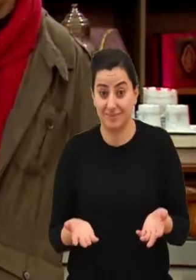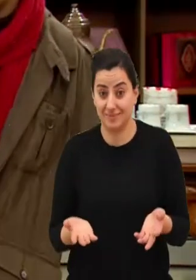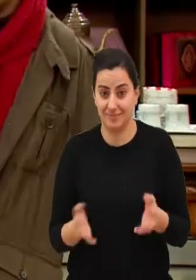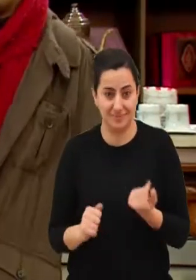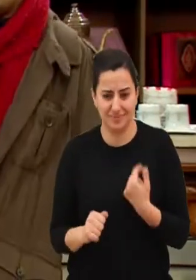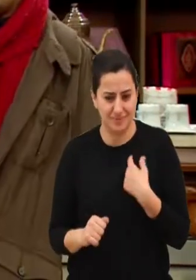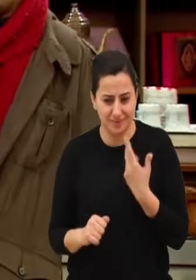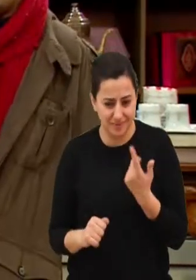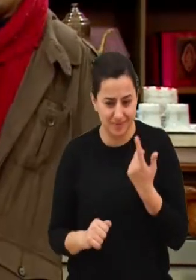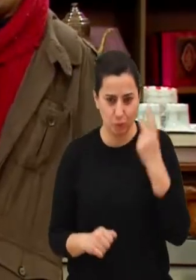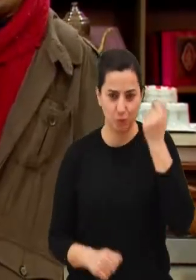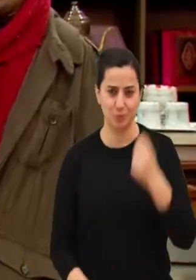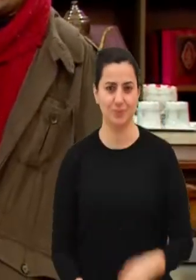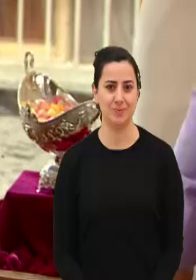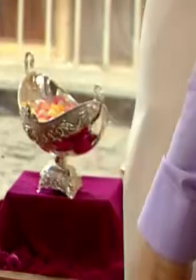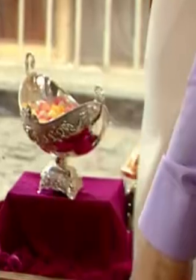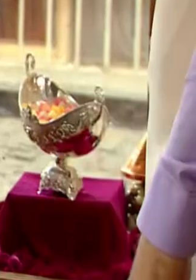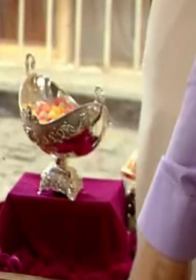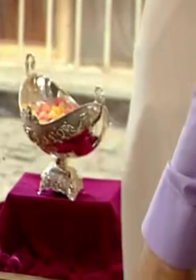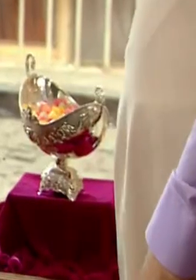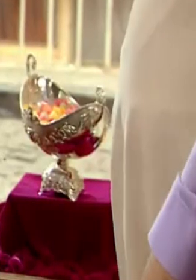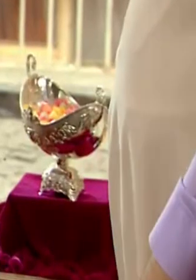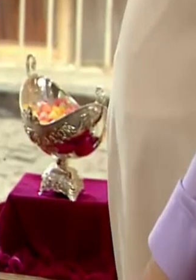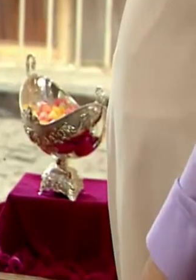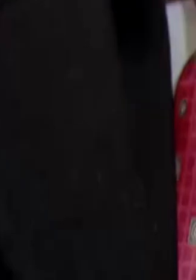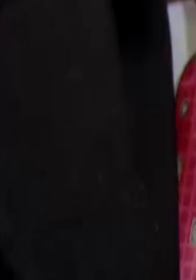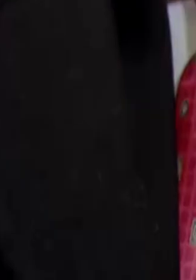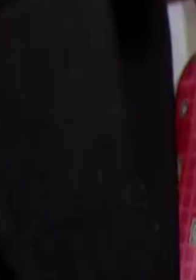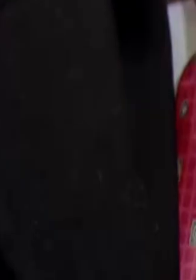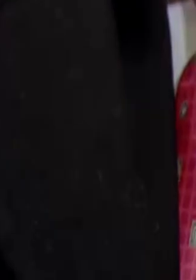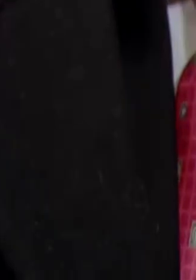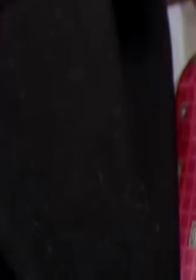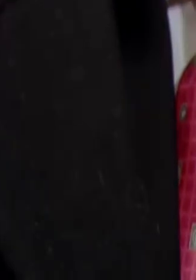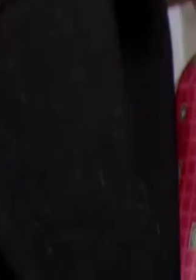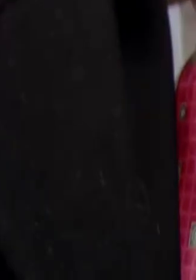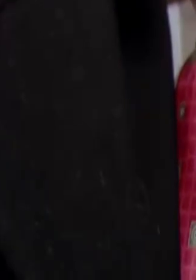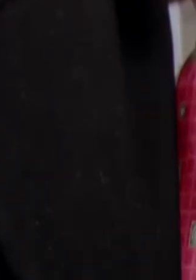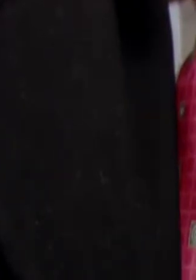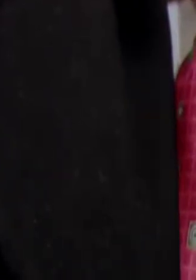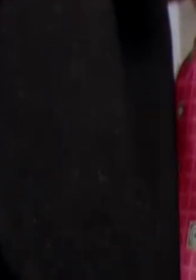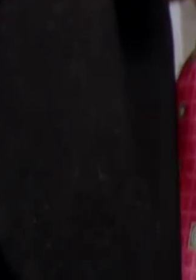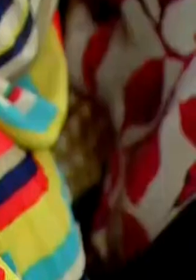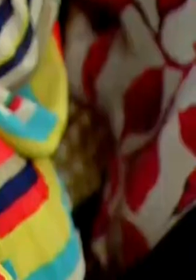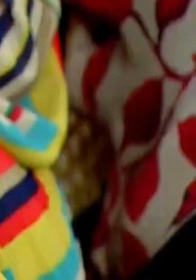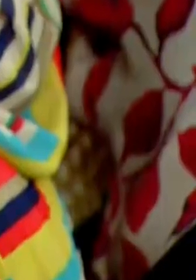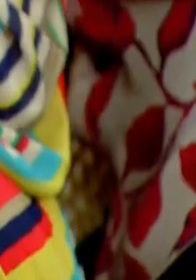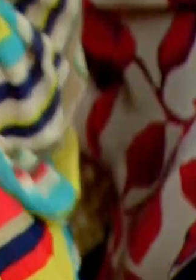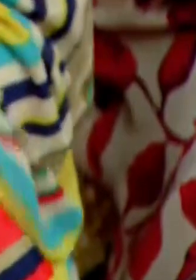Ne yapıyorum diye soracağım böyle. Ahmet avucundaki yüzükle sımsıkı kapattı yumruğunu.